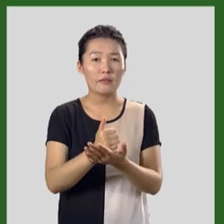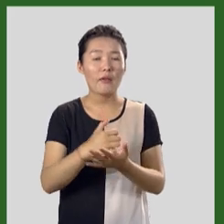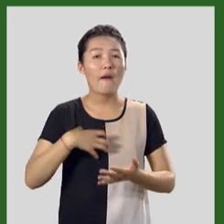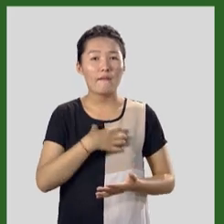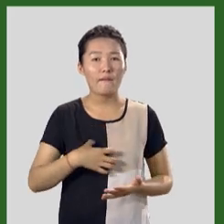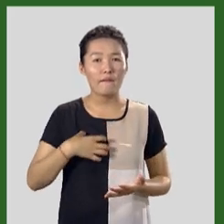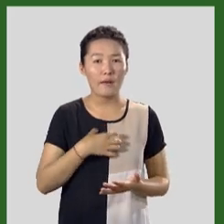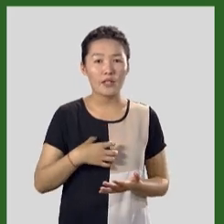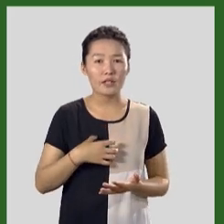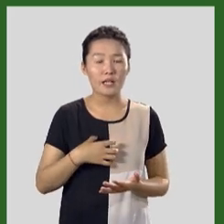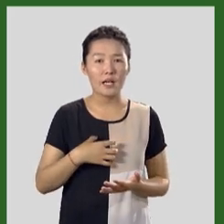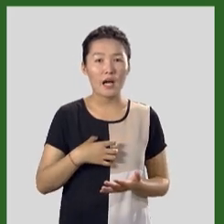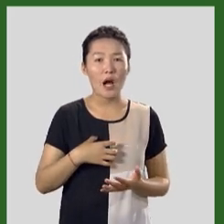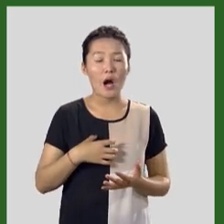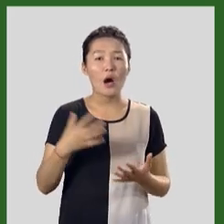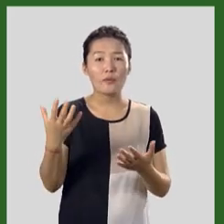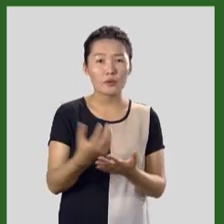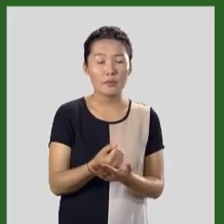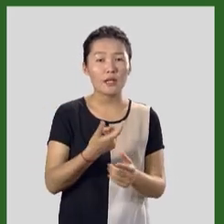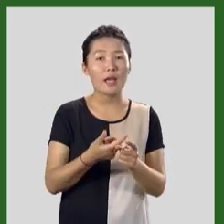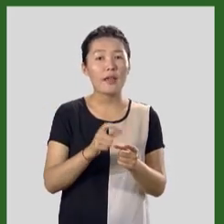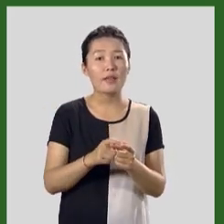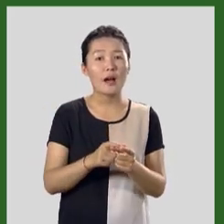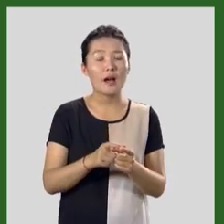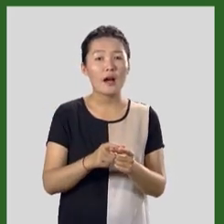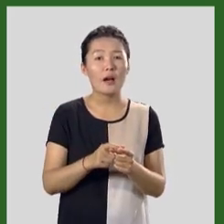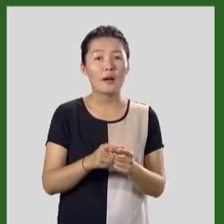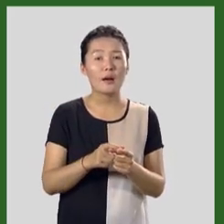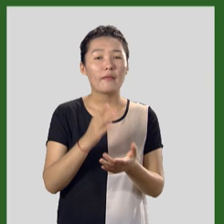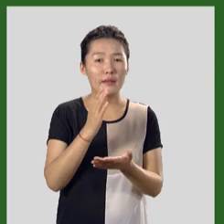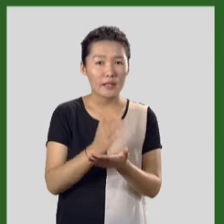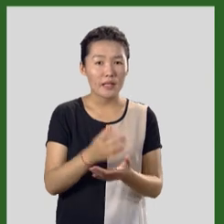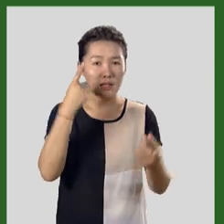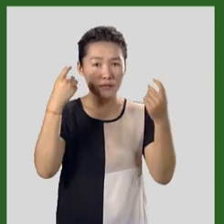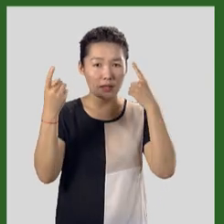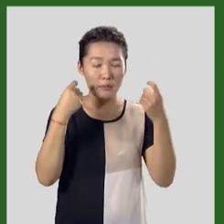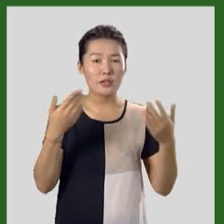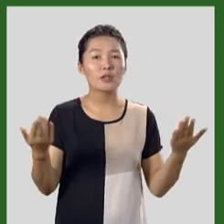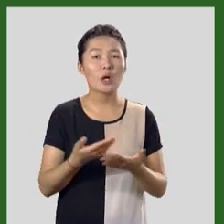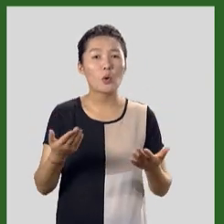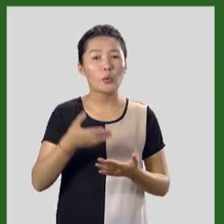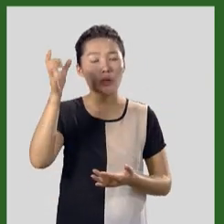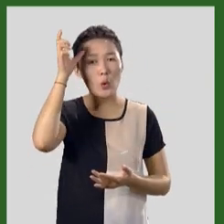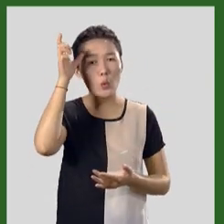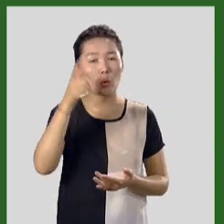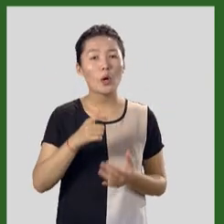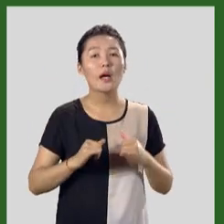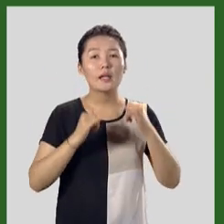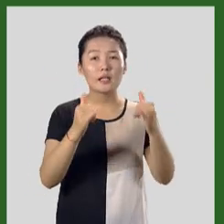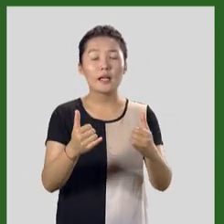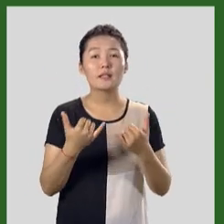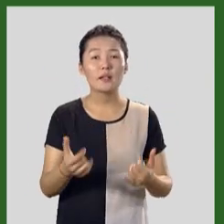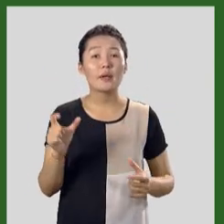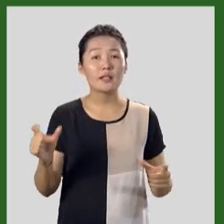деле – это владение информацией. Какую же науку для современного человека и лично